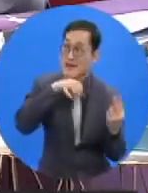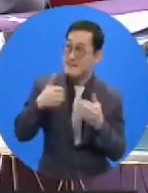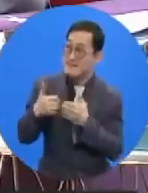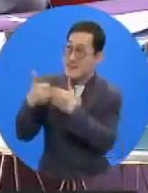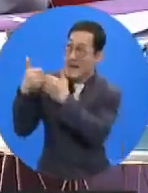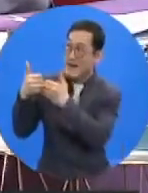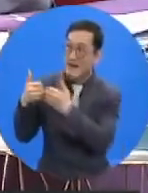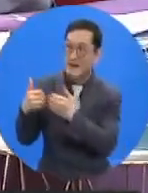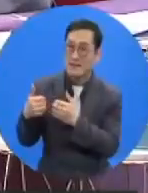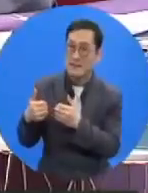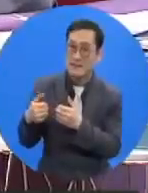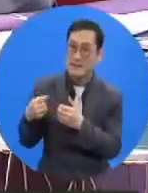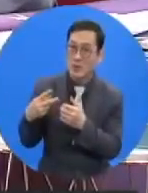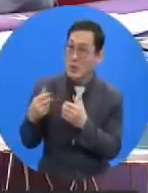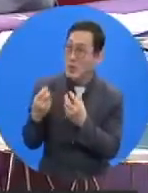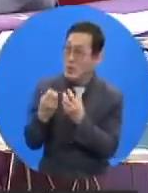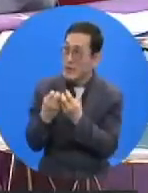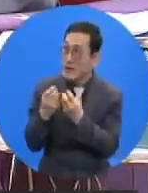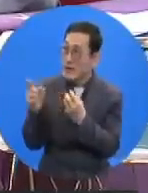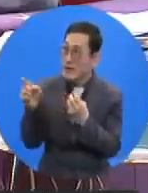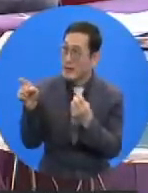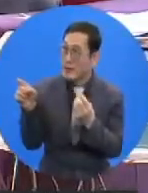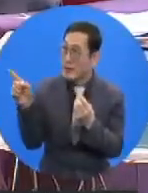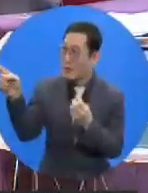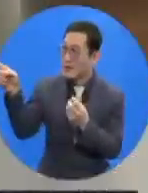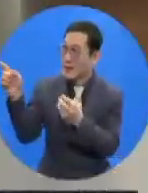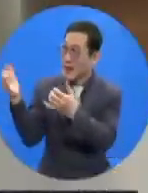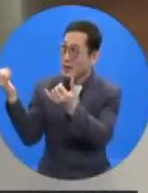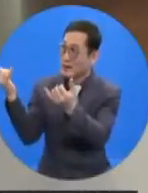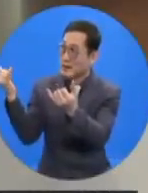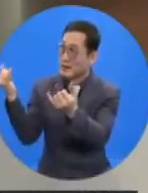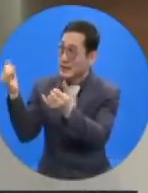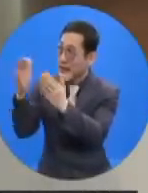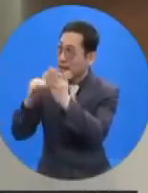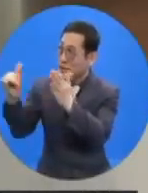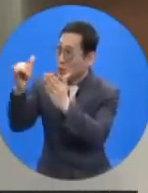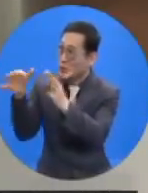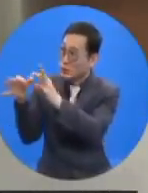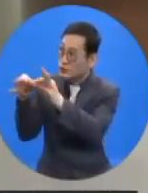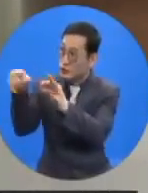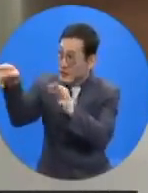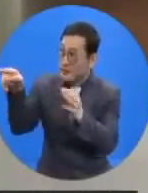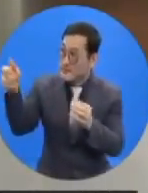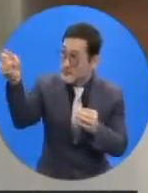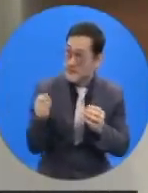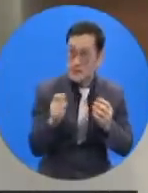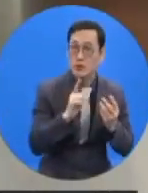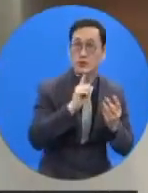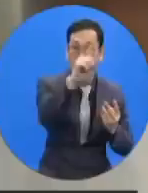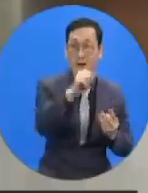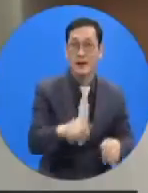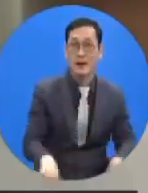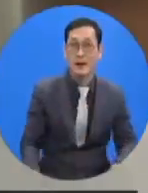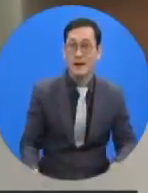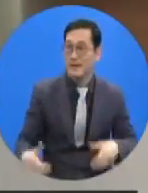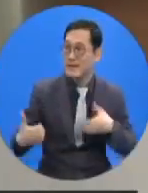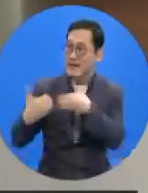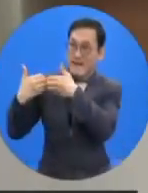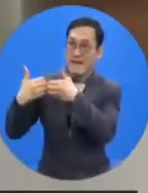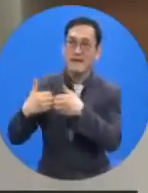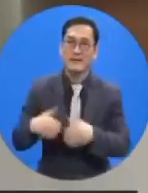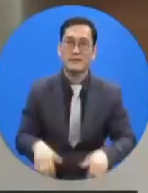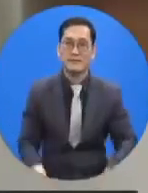위해서 아니냐라는 분석도 하고 있어요. 정확한 지적이세요. 그러한 우리가 의구심을 해봐야 되고 또 하나는 뭐냐면요.